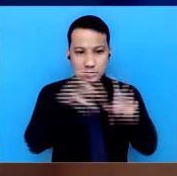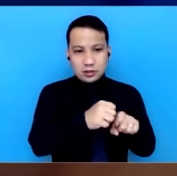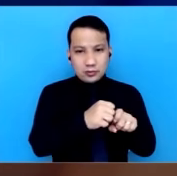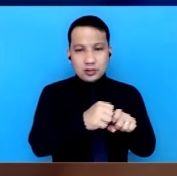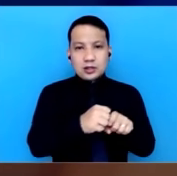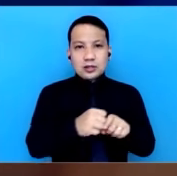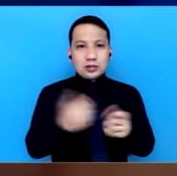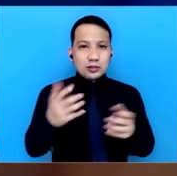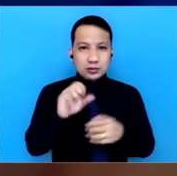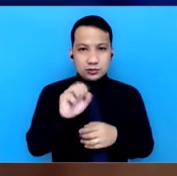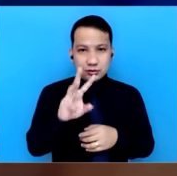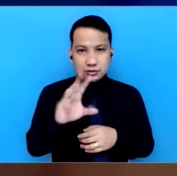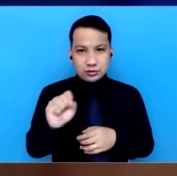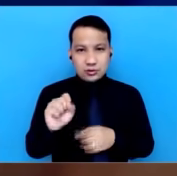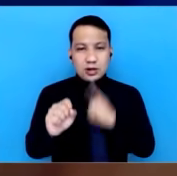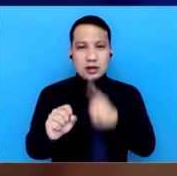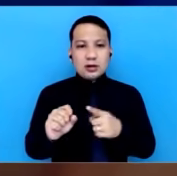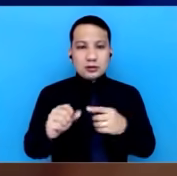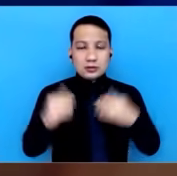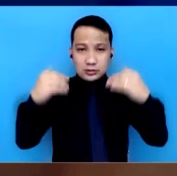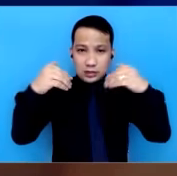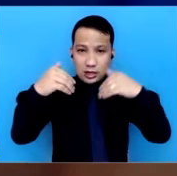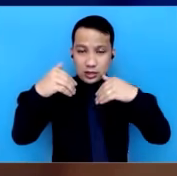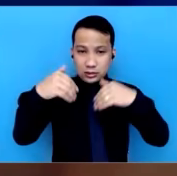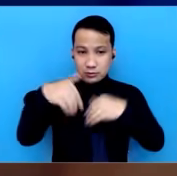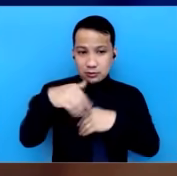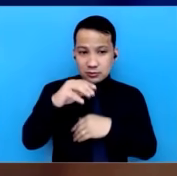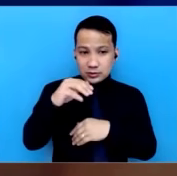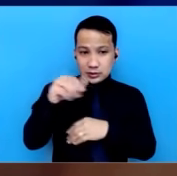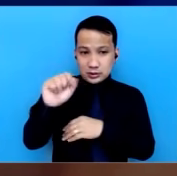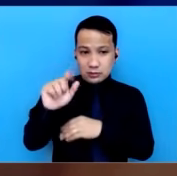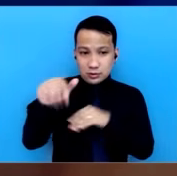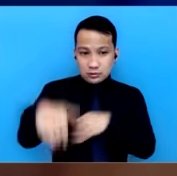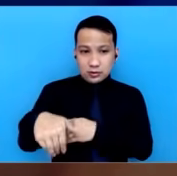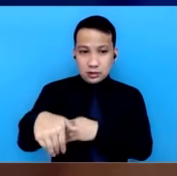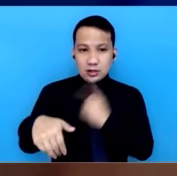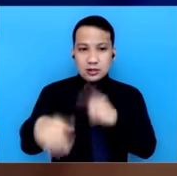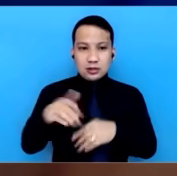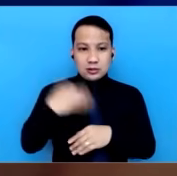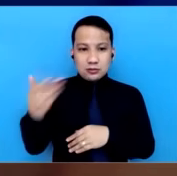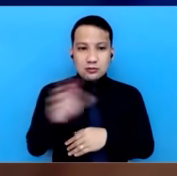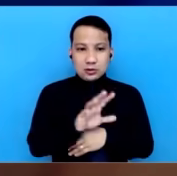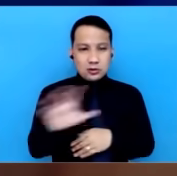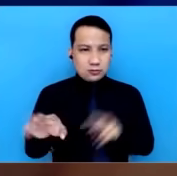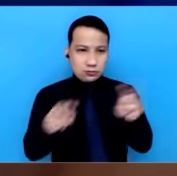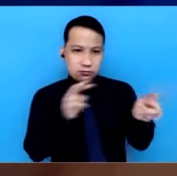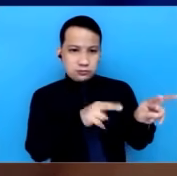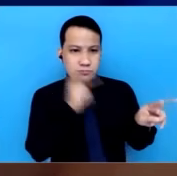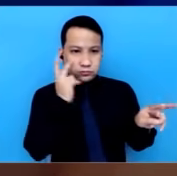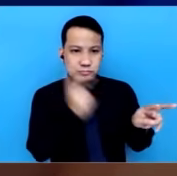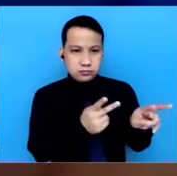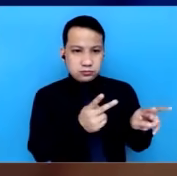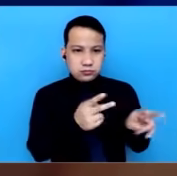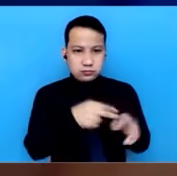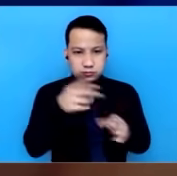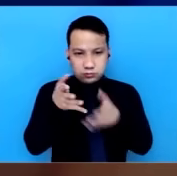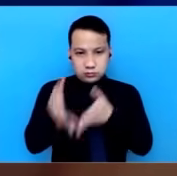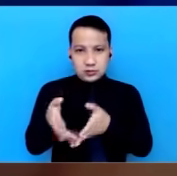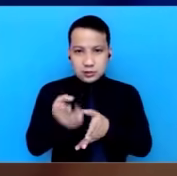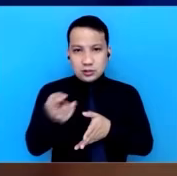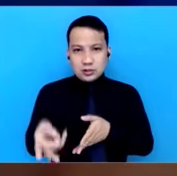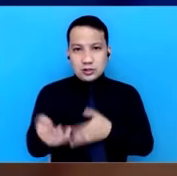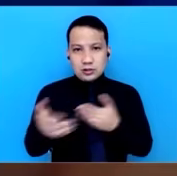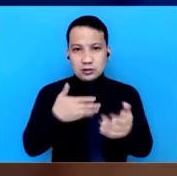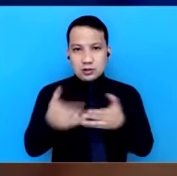sa Mandaluyong noong Sabado ng gabi. Habang sa kabilang panig ng kalsada, makitang nakaandusay ang isang delivery rider matapos tamaan